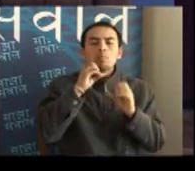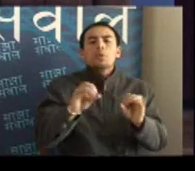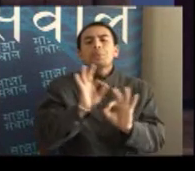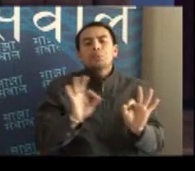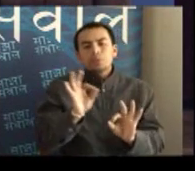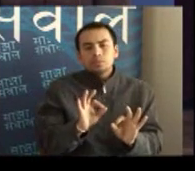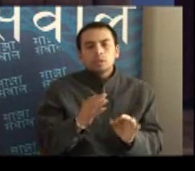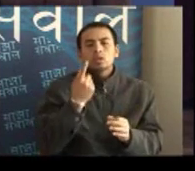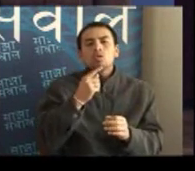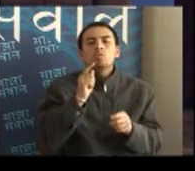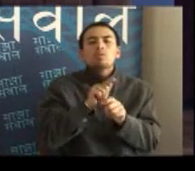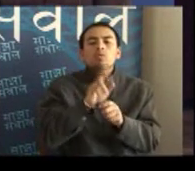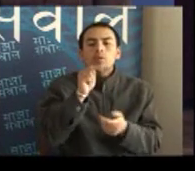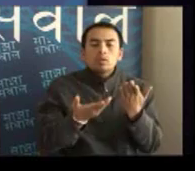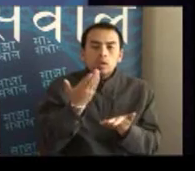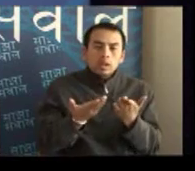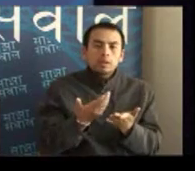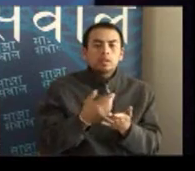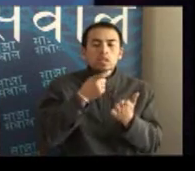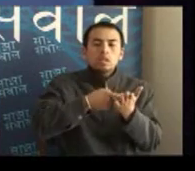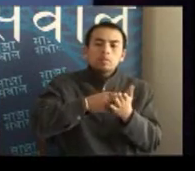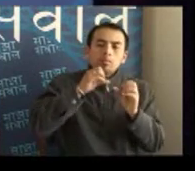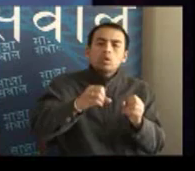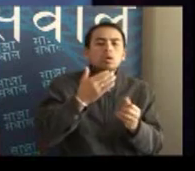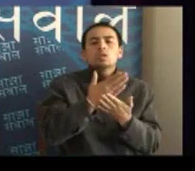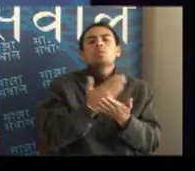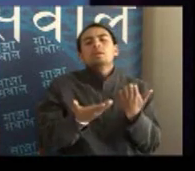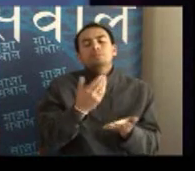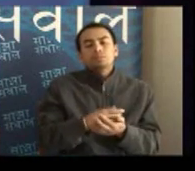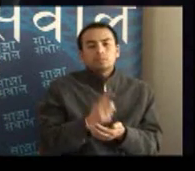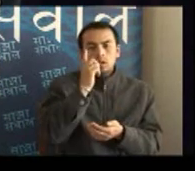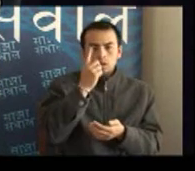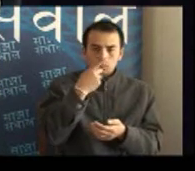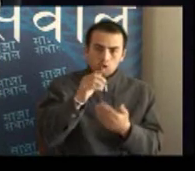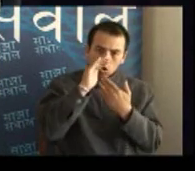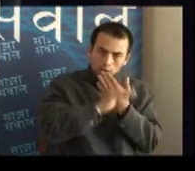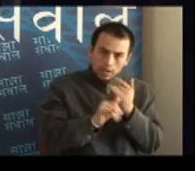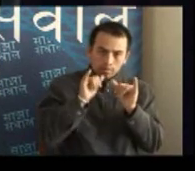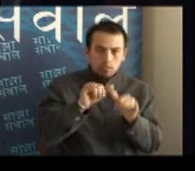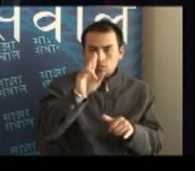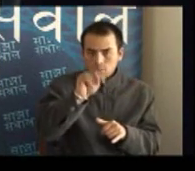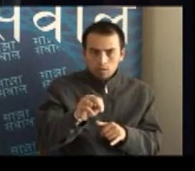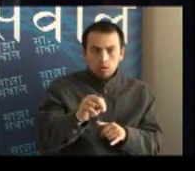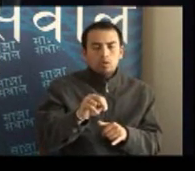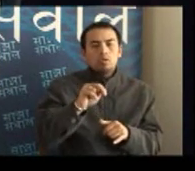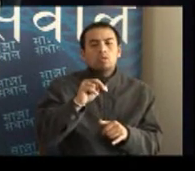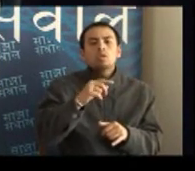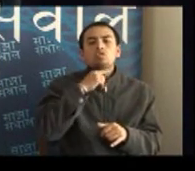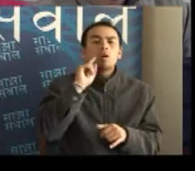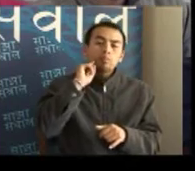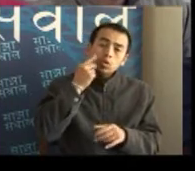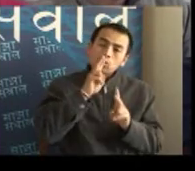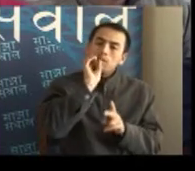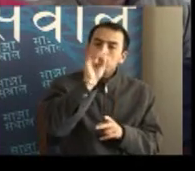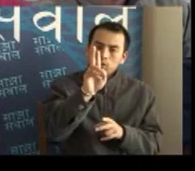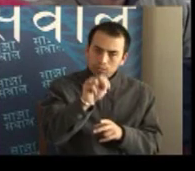कार्यान्वयन हुन्नन्, के कुरा बन्नुपर्छ त्यो चिजहरू बनेका नीतिहरू कार्यान्वयन हुन जस्तो लाग्छ? एक त सिस्टममा जानु पर्यो, अर्को कुरा नमिठो यथार्थ